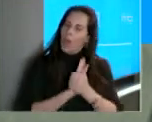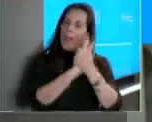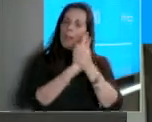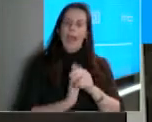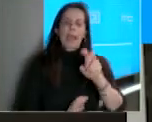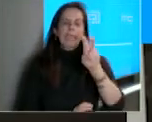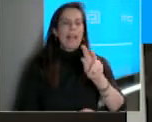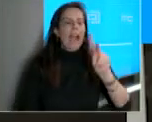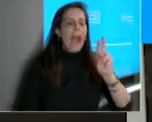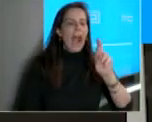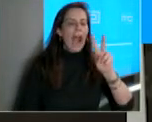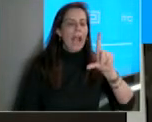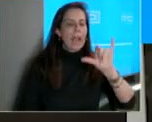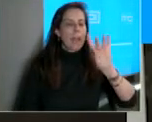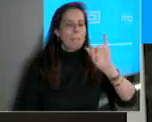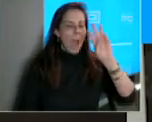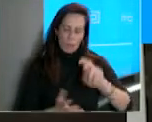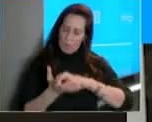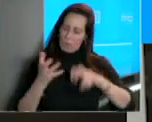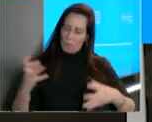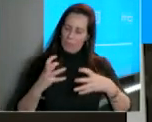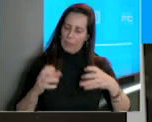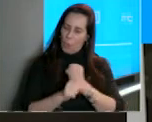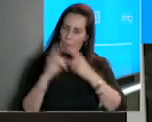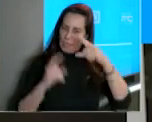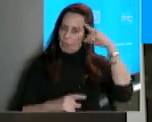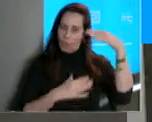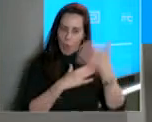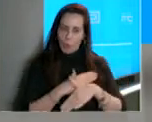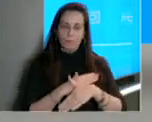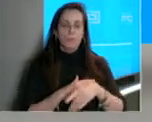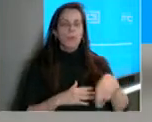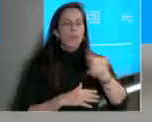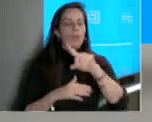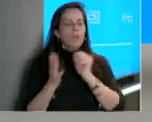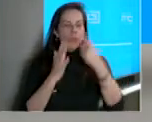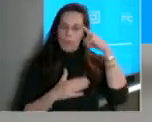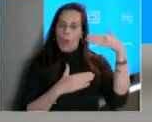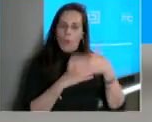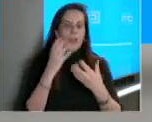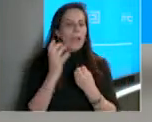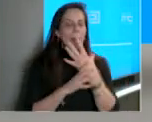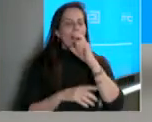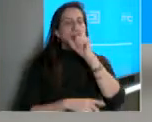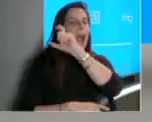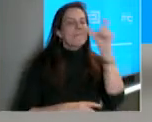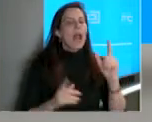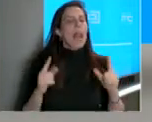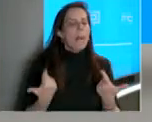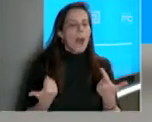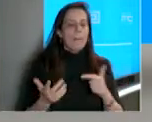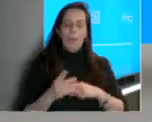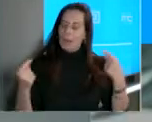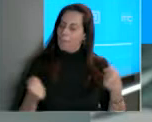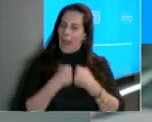עזריאל קרליבך, שפרשו מעיתון אחר, ידיעות אחרונות. פרישת העיתונאים מידיעות אחרונות והקמת מעריב נבעו ממחלוקת שפרצה